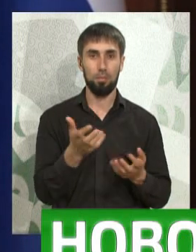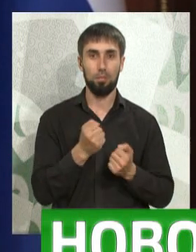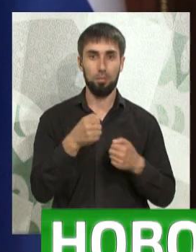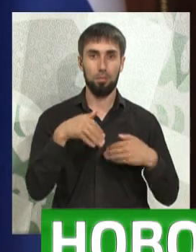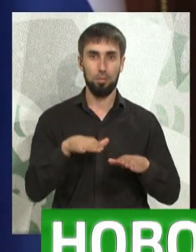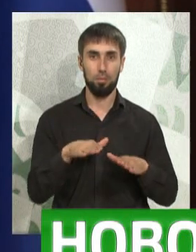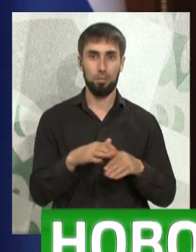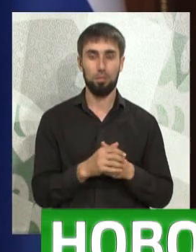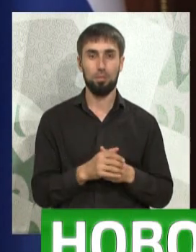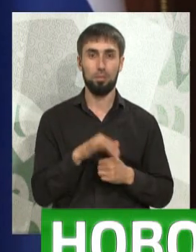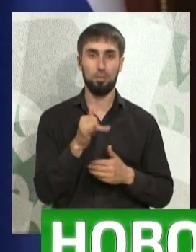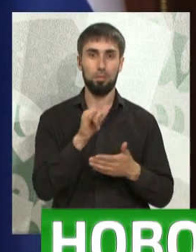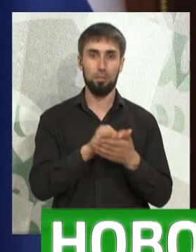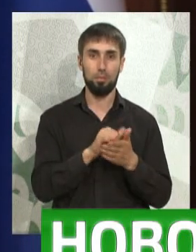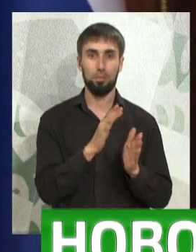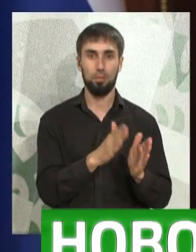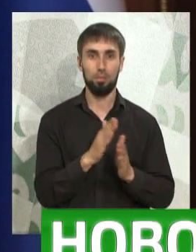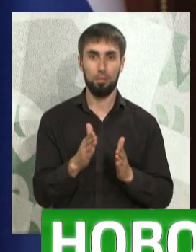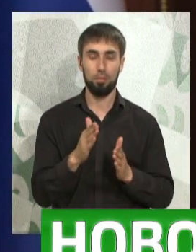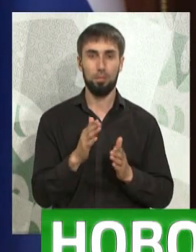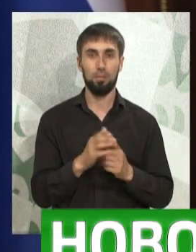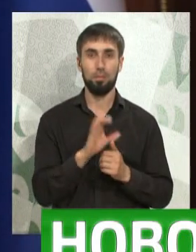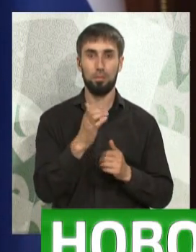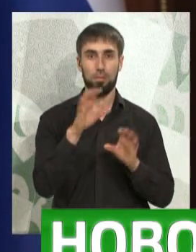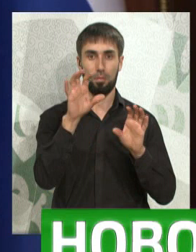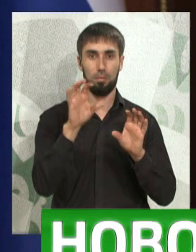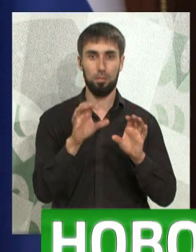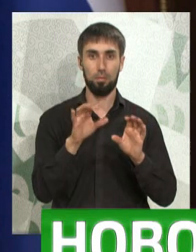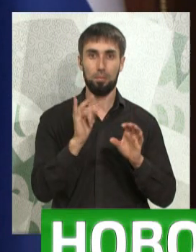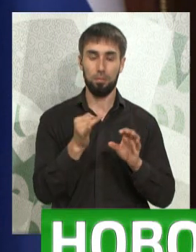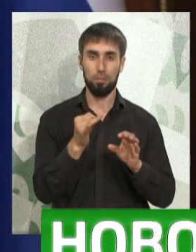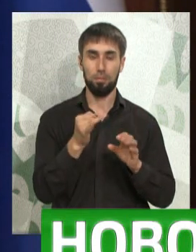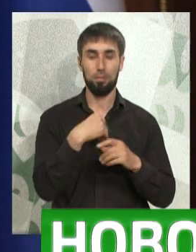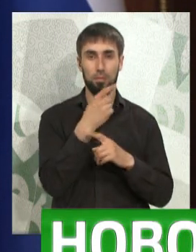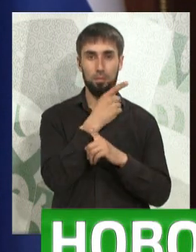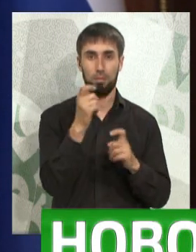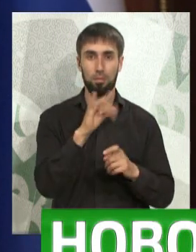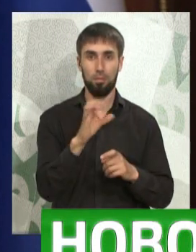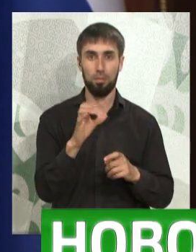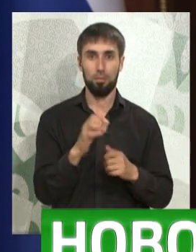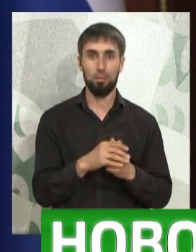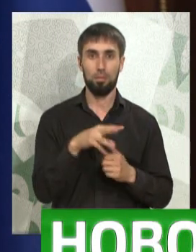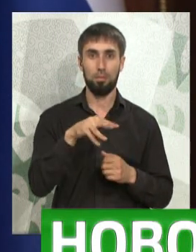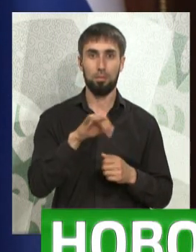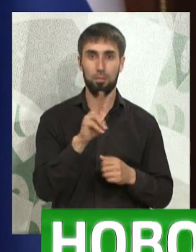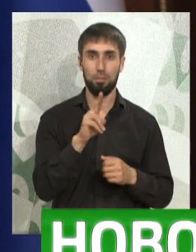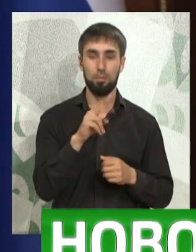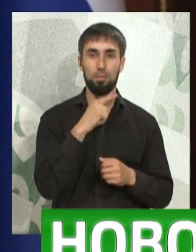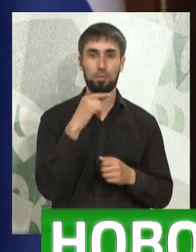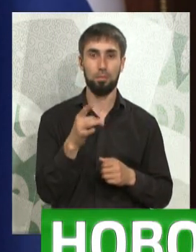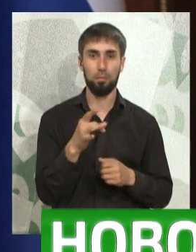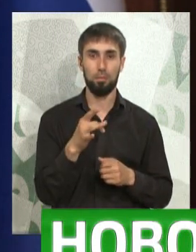решение с установленным порядком в соответствии с законом. И заверяю вас, МВД по Республике